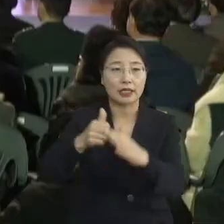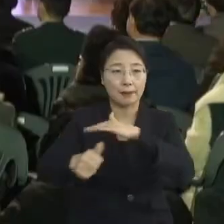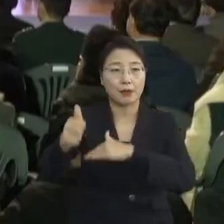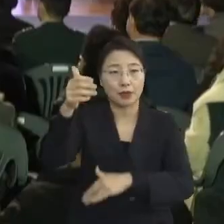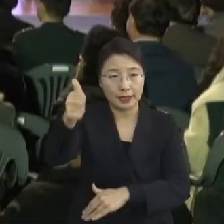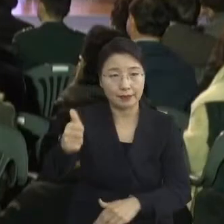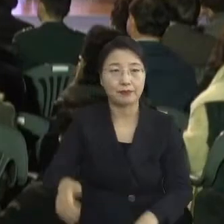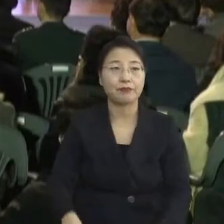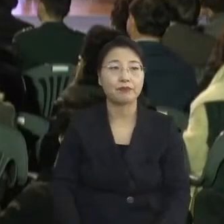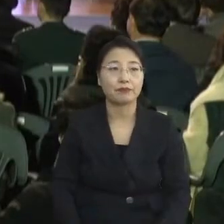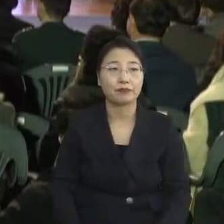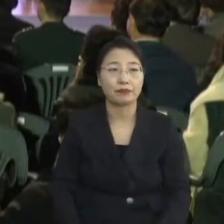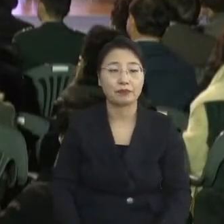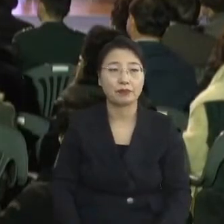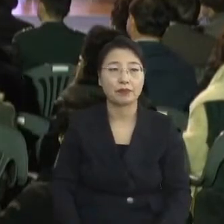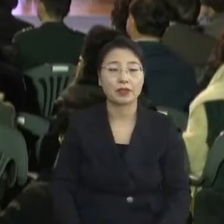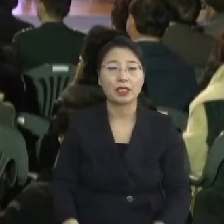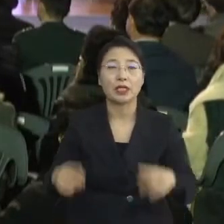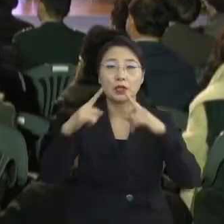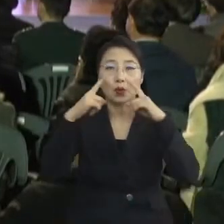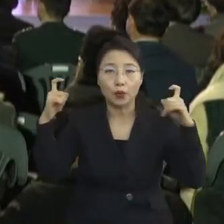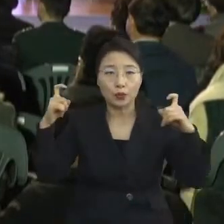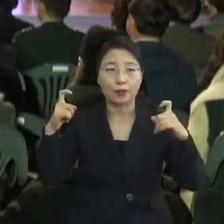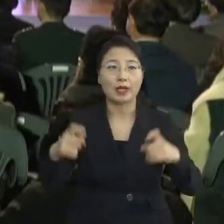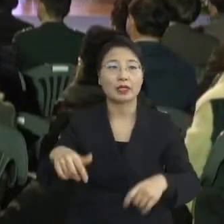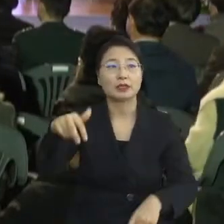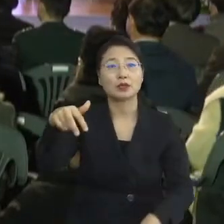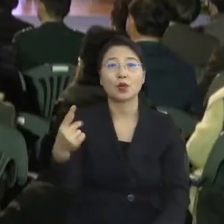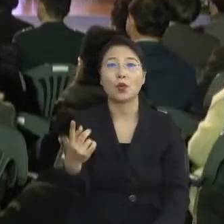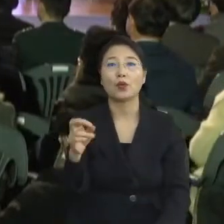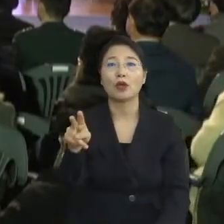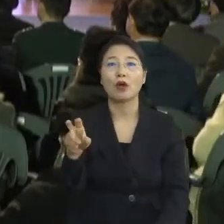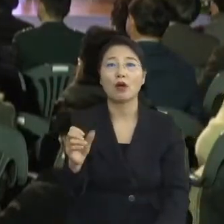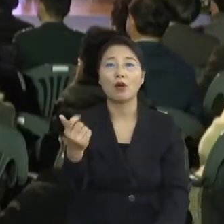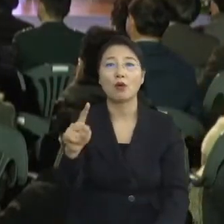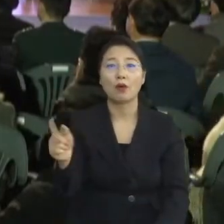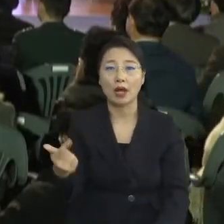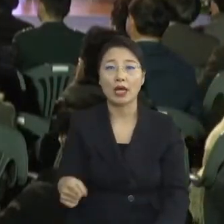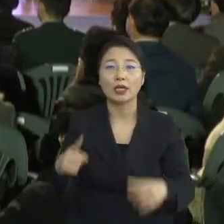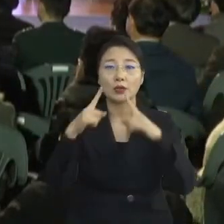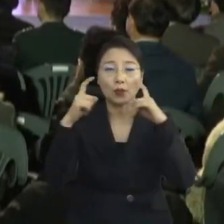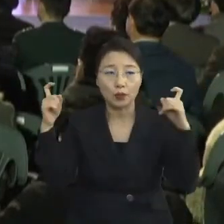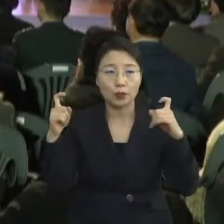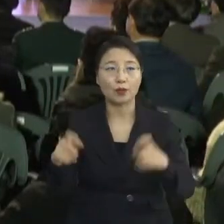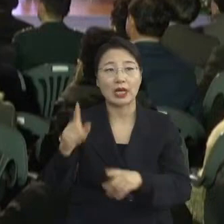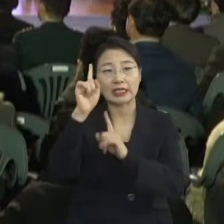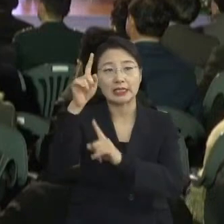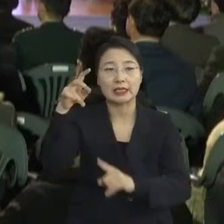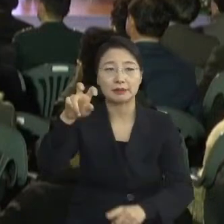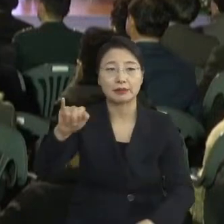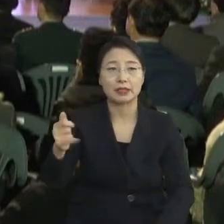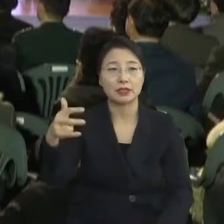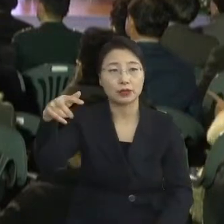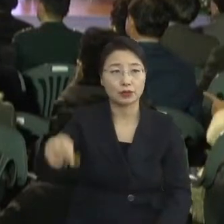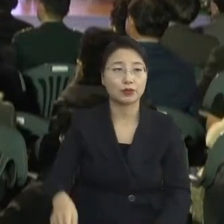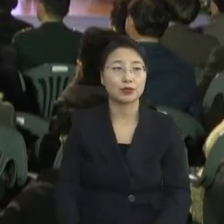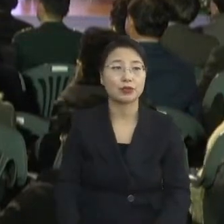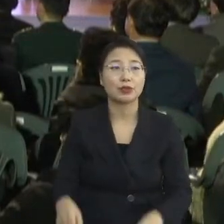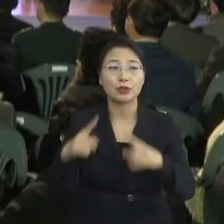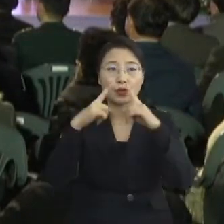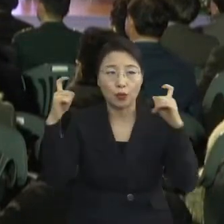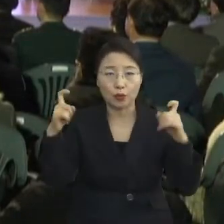조일래 대표님, 동대문포스트 조영환 회장님, 동대문국민신문 이민수 대표님,